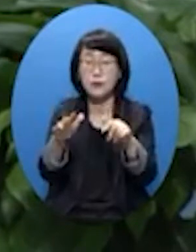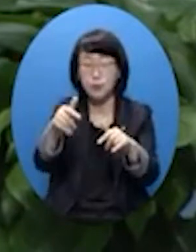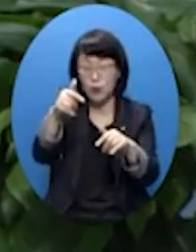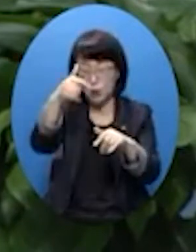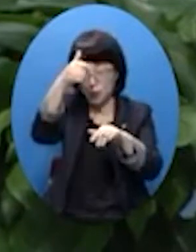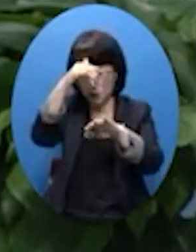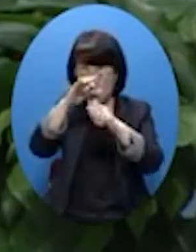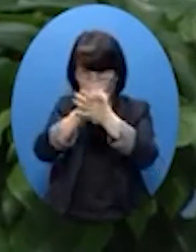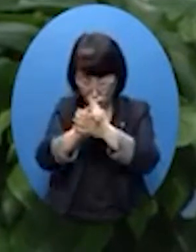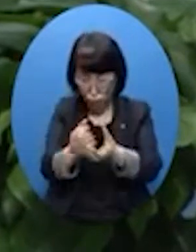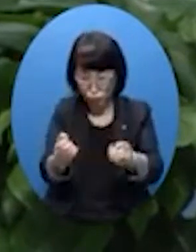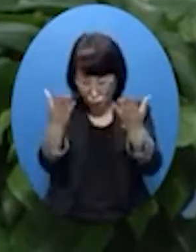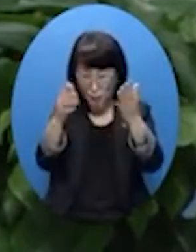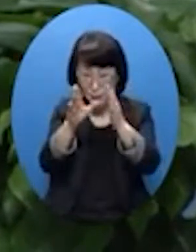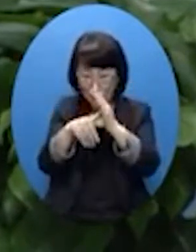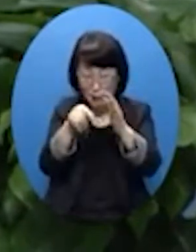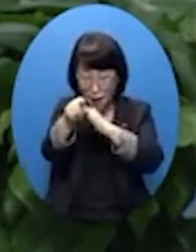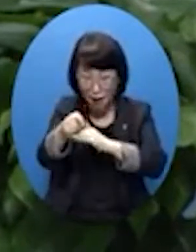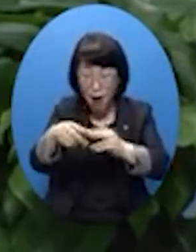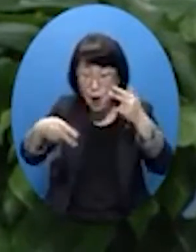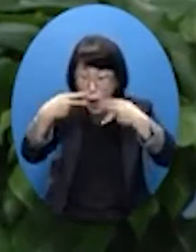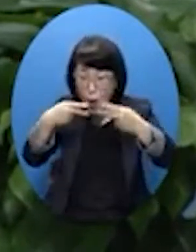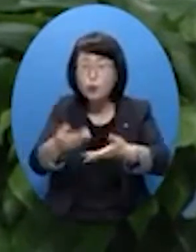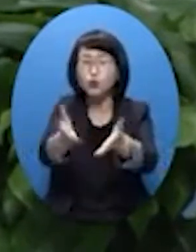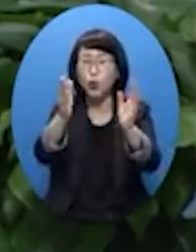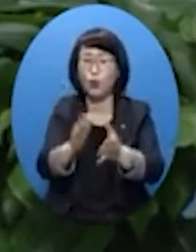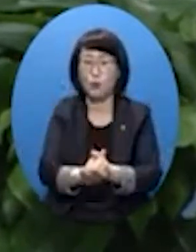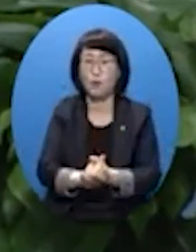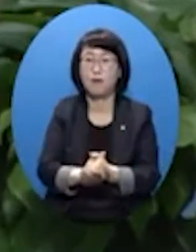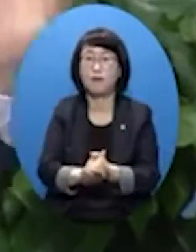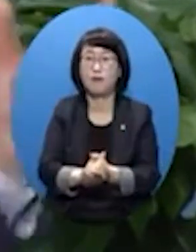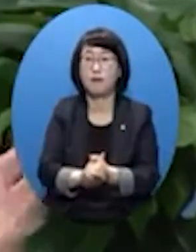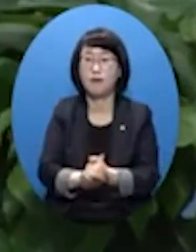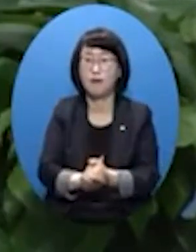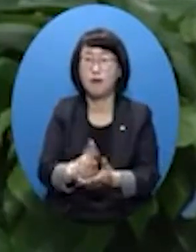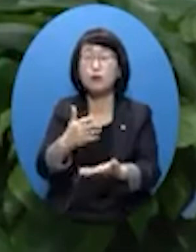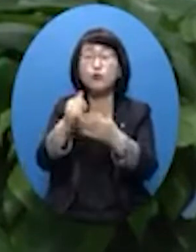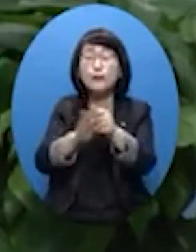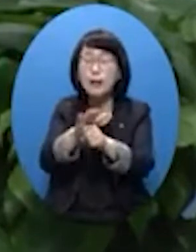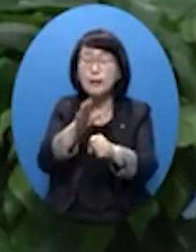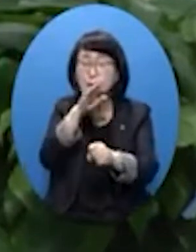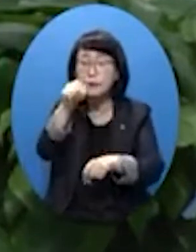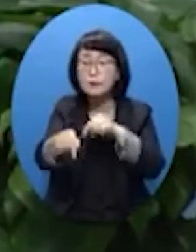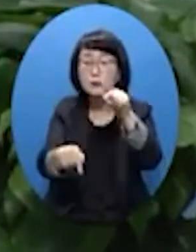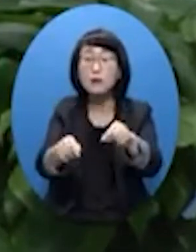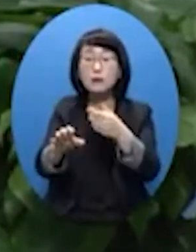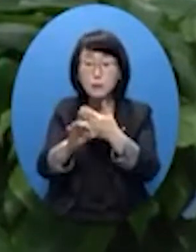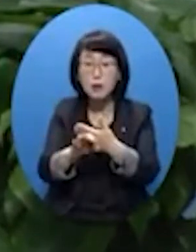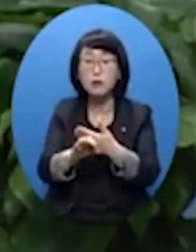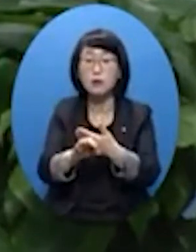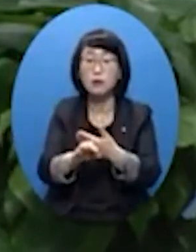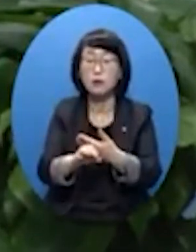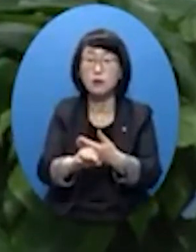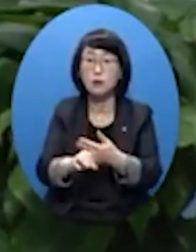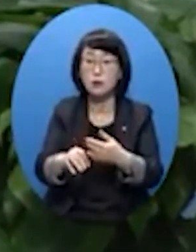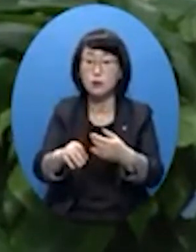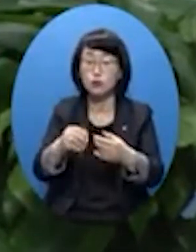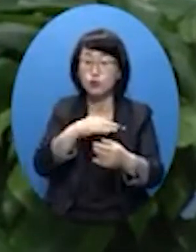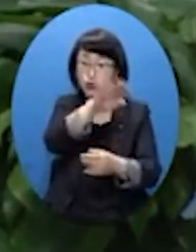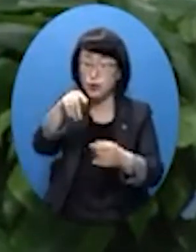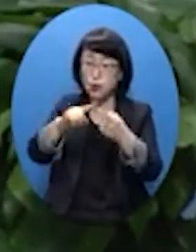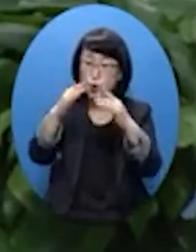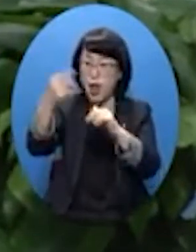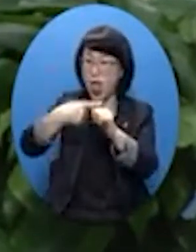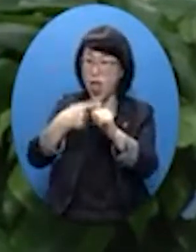아무래도 한박스를 가서 갖다 드리고 기도도 해 드리고 이렇게 소리가 취사를 실차 하면 우리의 대도 비판에도 를 들었던 사람들이